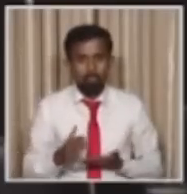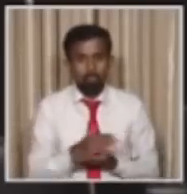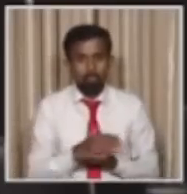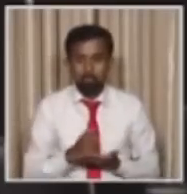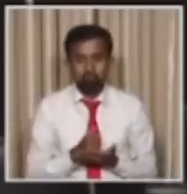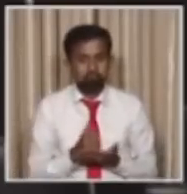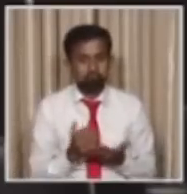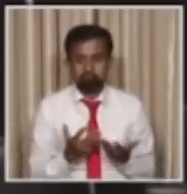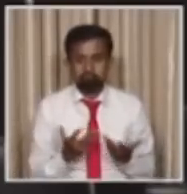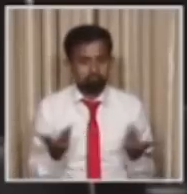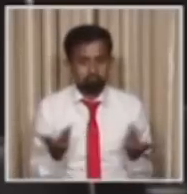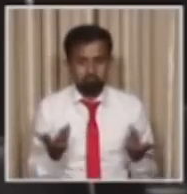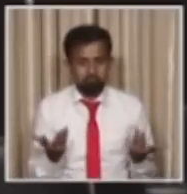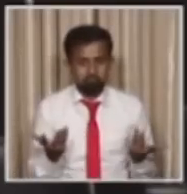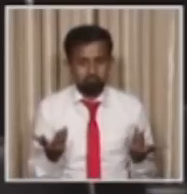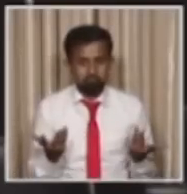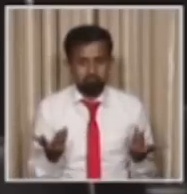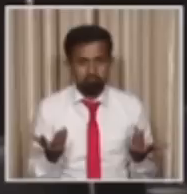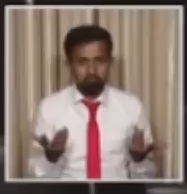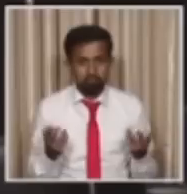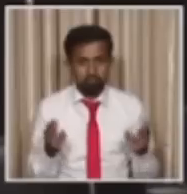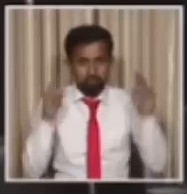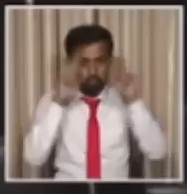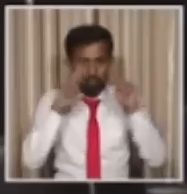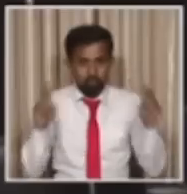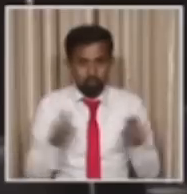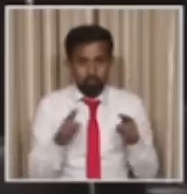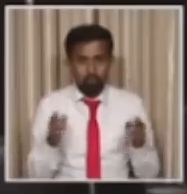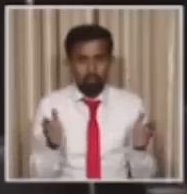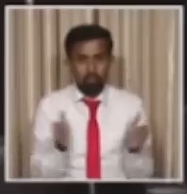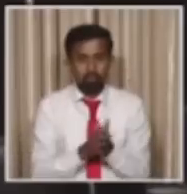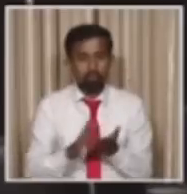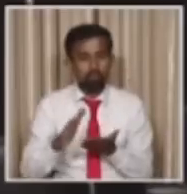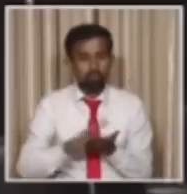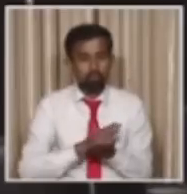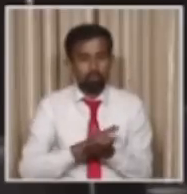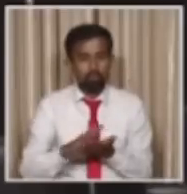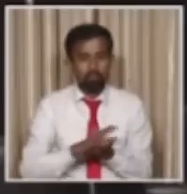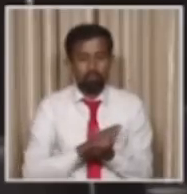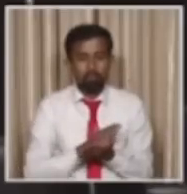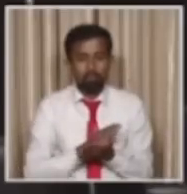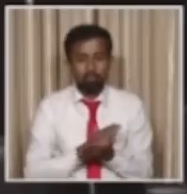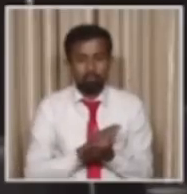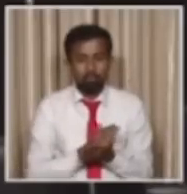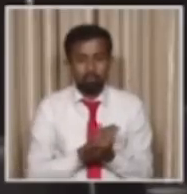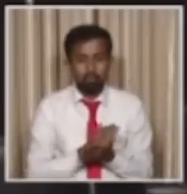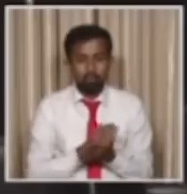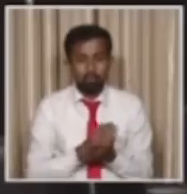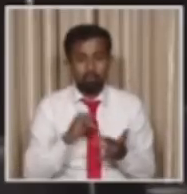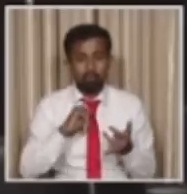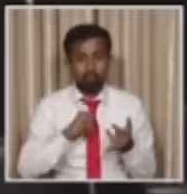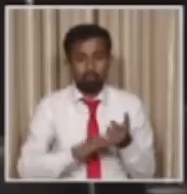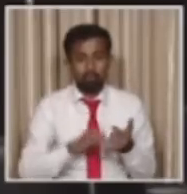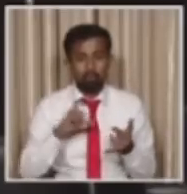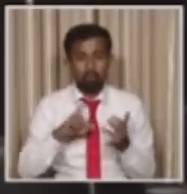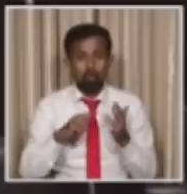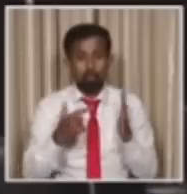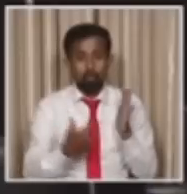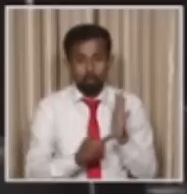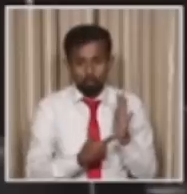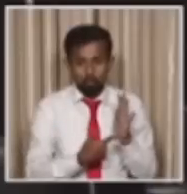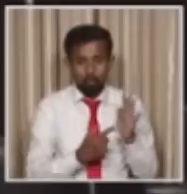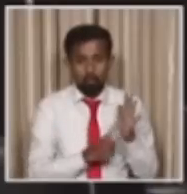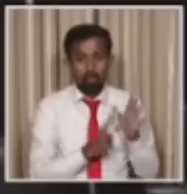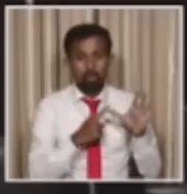නැහැ, ඒ හින්දා ජාත්‍යන්තරයත් එක්ක සහයෝගයෙන් විශේෂයෙන්ම එතුමා ස්කොට්ලන්ඩ් යාඩ් එක ගැන